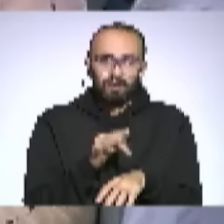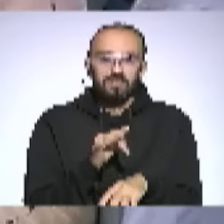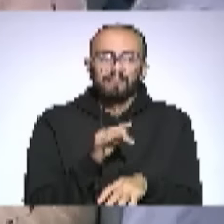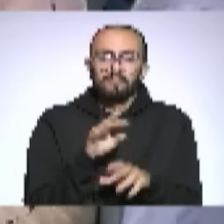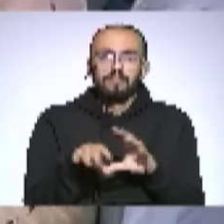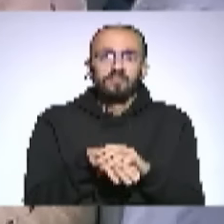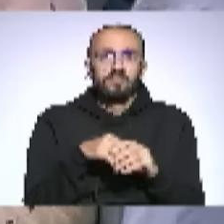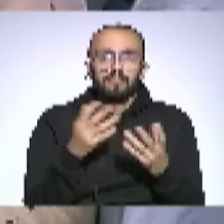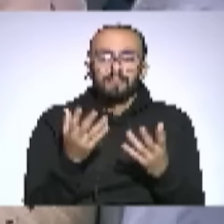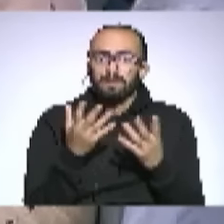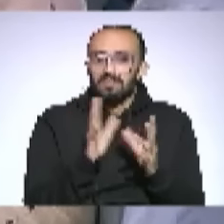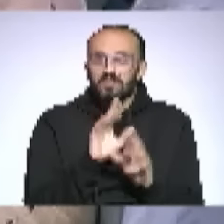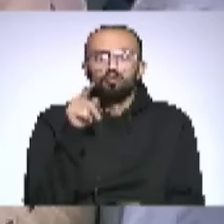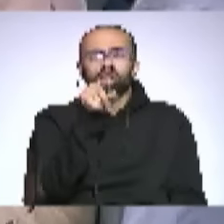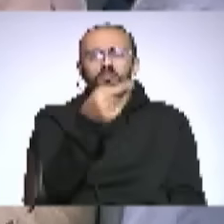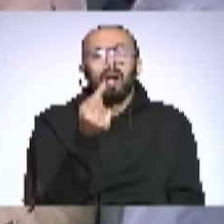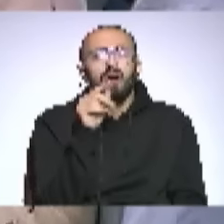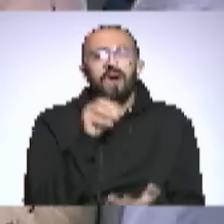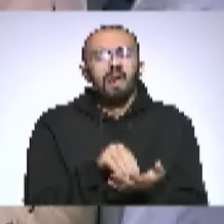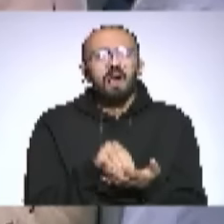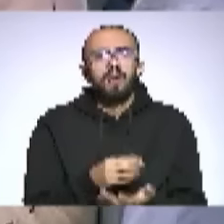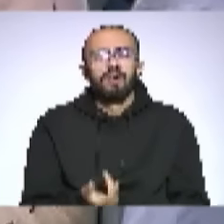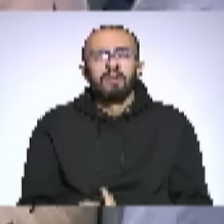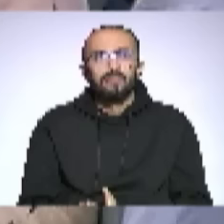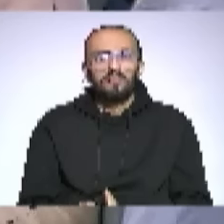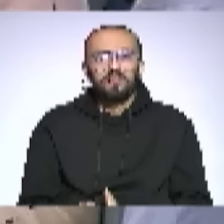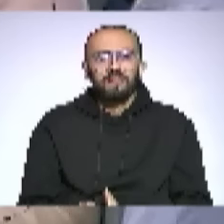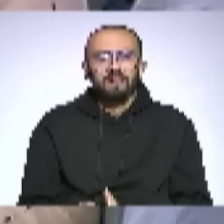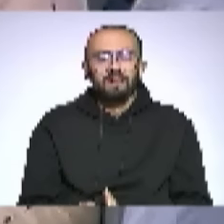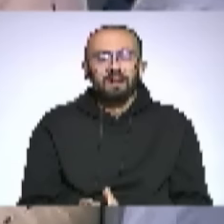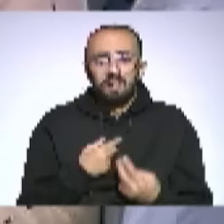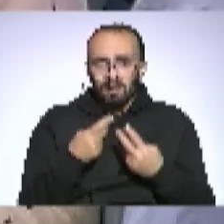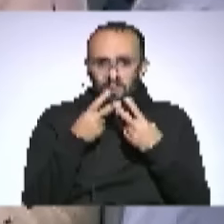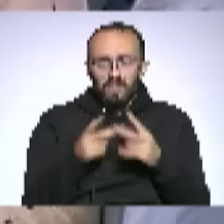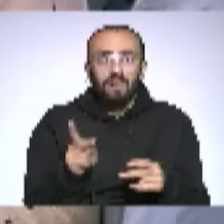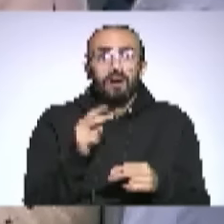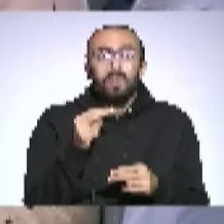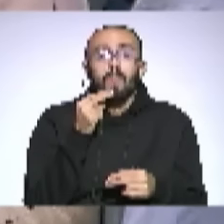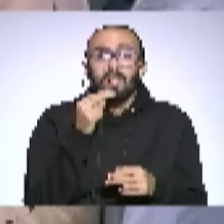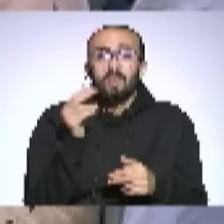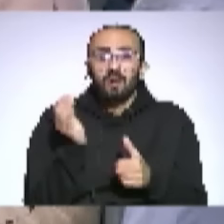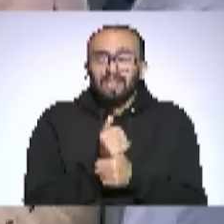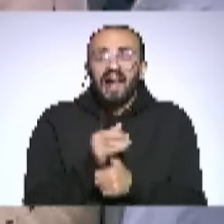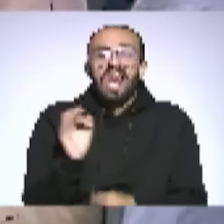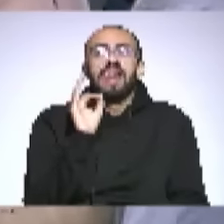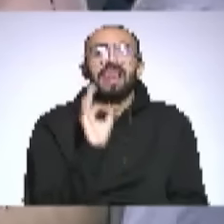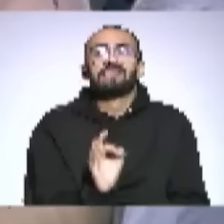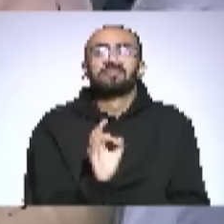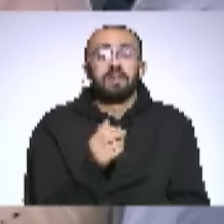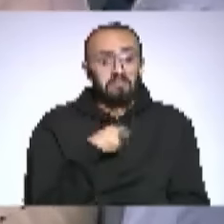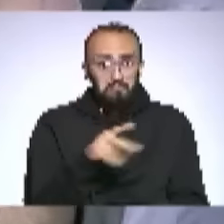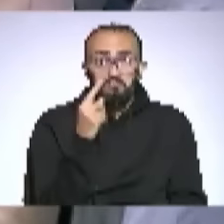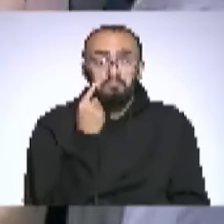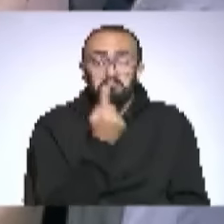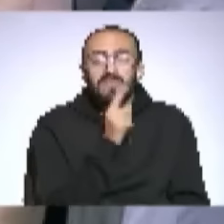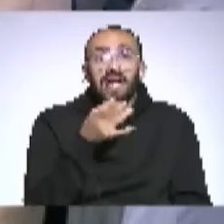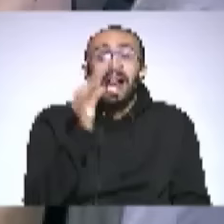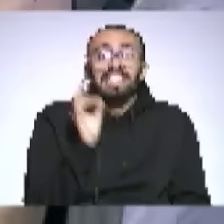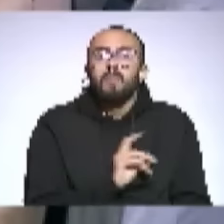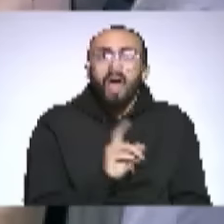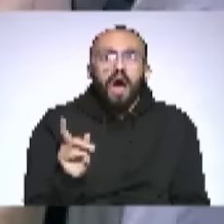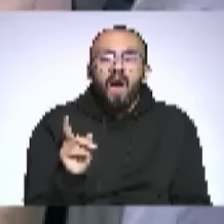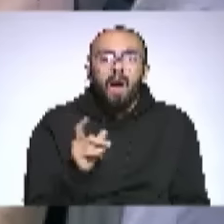بتعملش اي حاجه وجوس بقى ما انا جوزها موافق على كده لكن انا جوزي لا موافق اللي انت لازم تعملي اه اه اوكي لدرجه ان انا